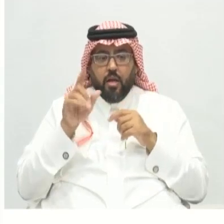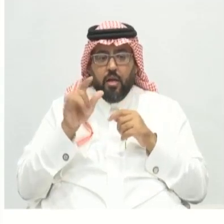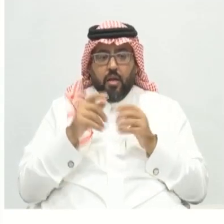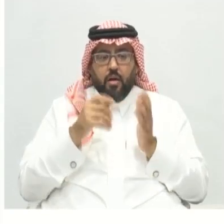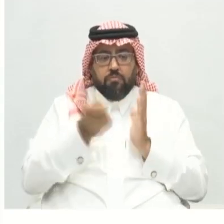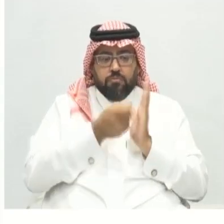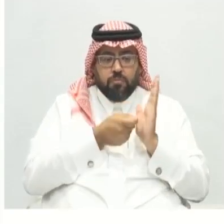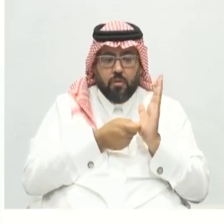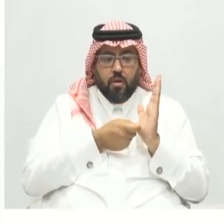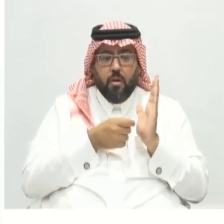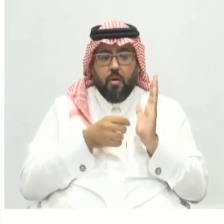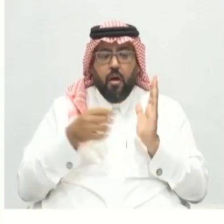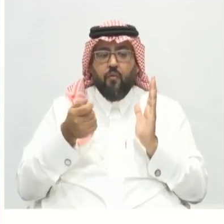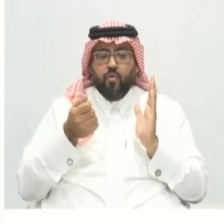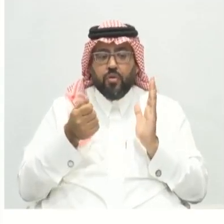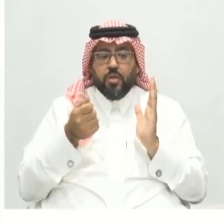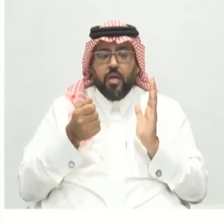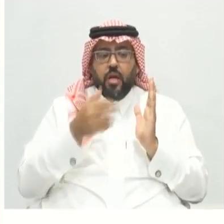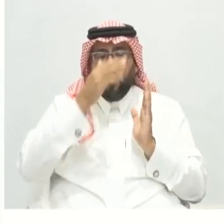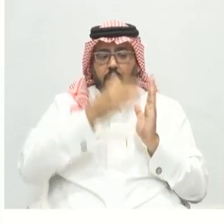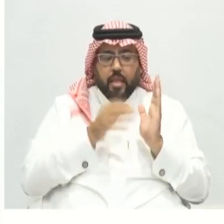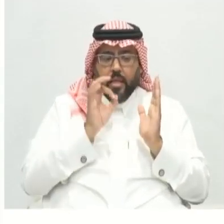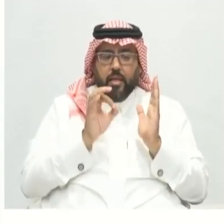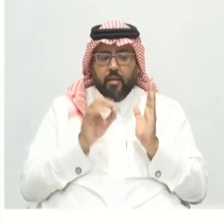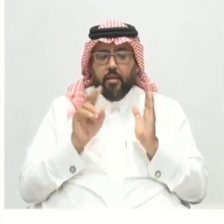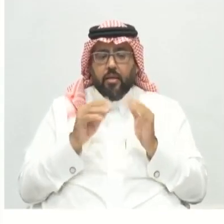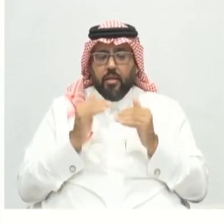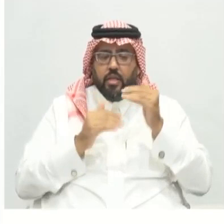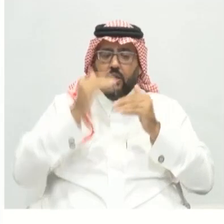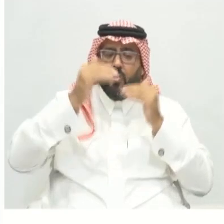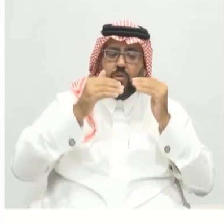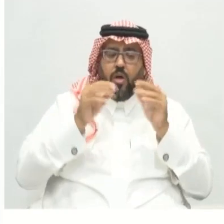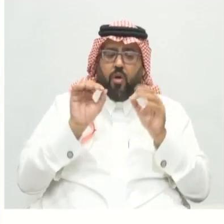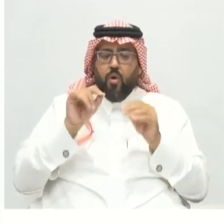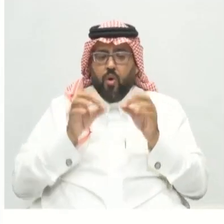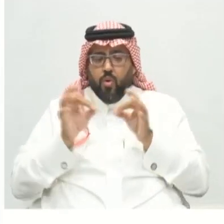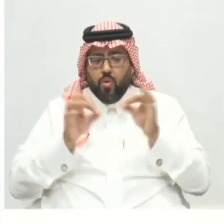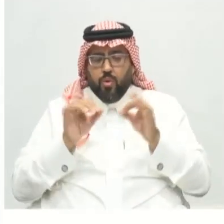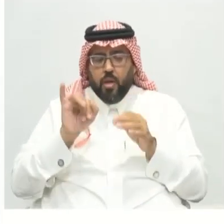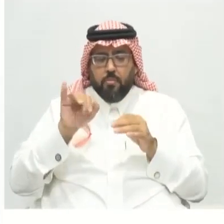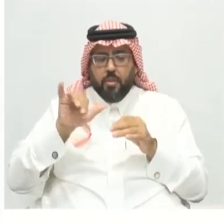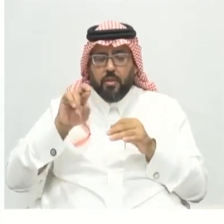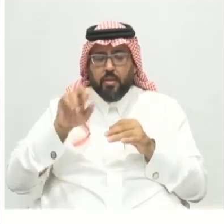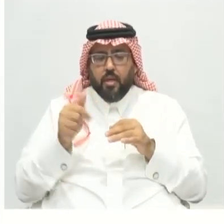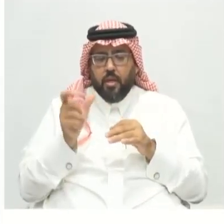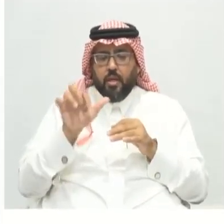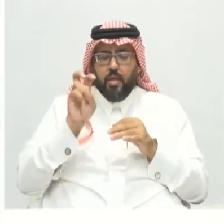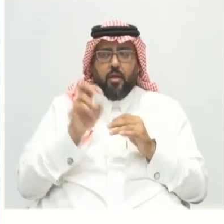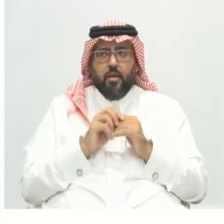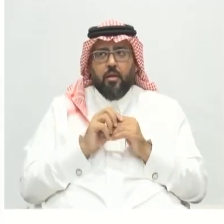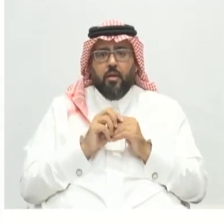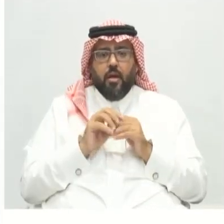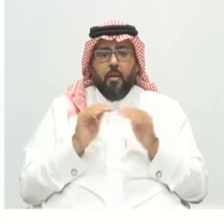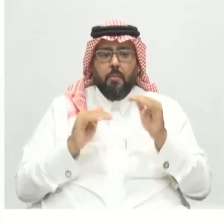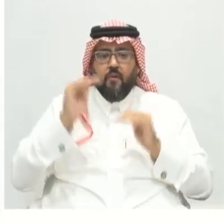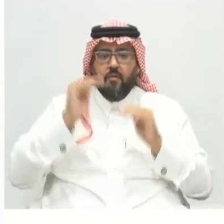ماليه دقيقه في اتخاذ القرار وتمنع تجاوز حدود الميزانيه